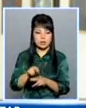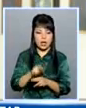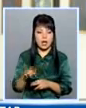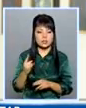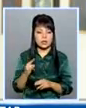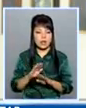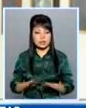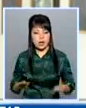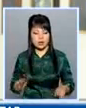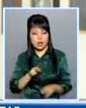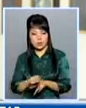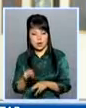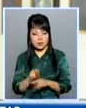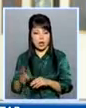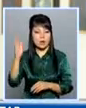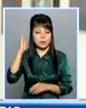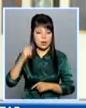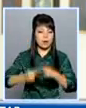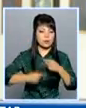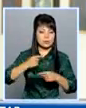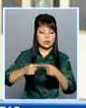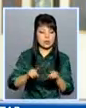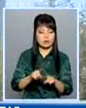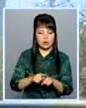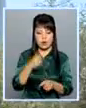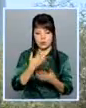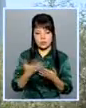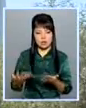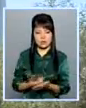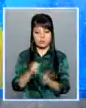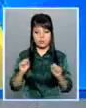кезінен бастап балаға сіңірсе, ол өте келе-келе өзінің жемісін береді деп ойлаймын.